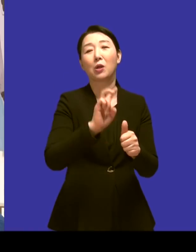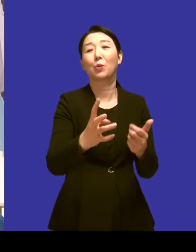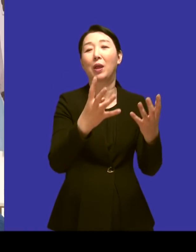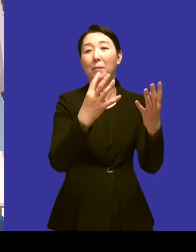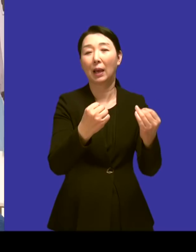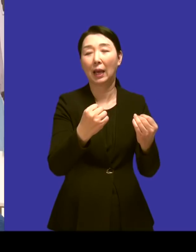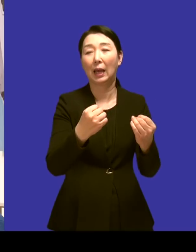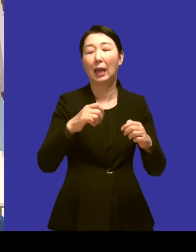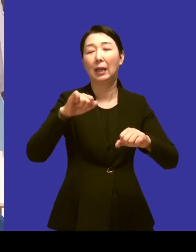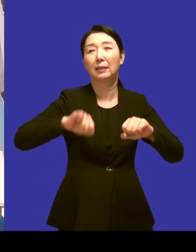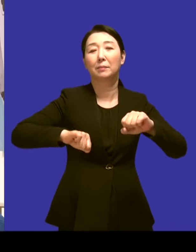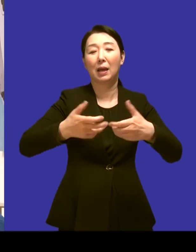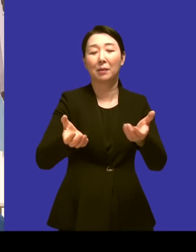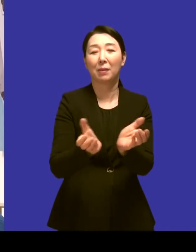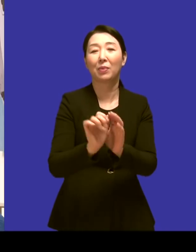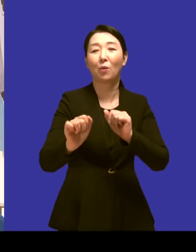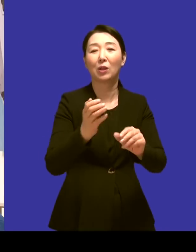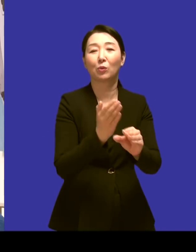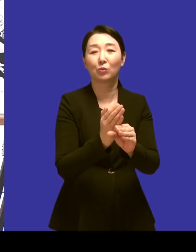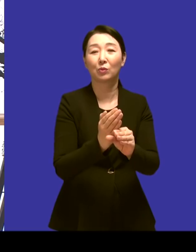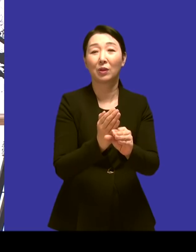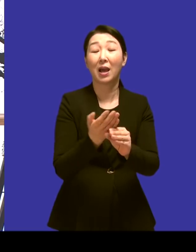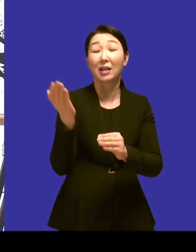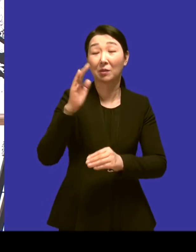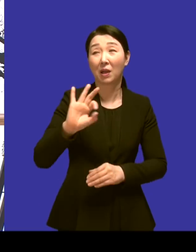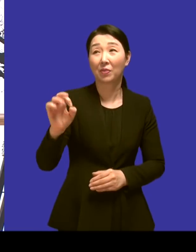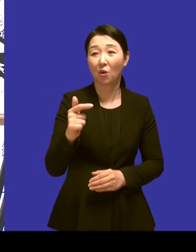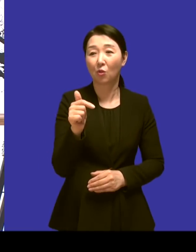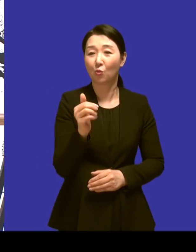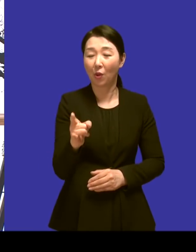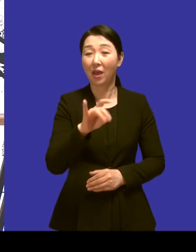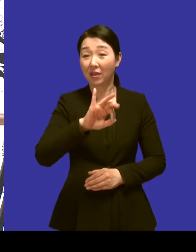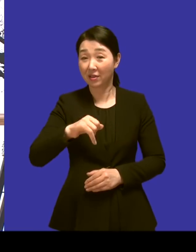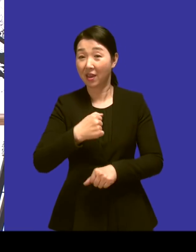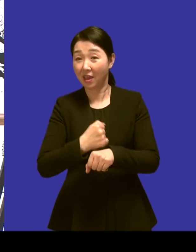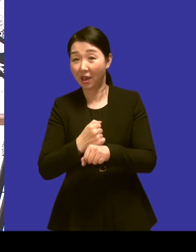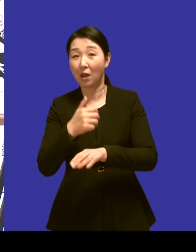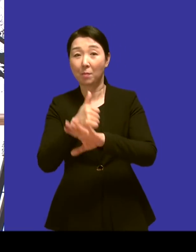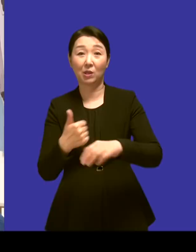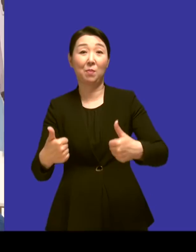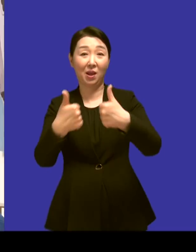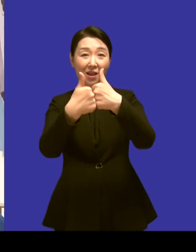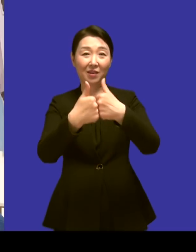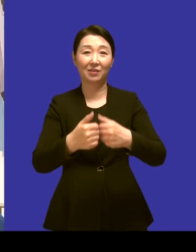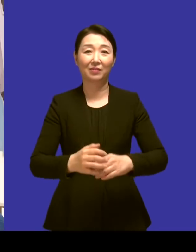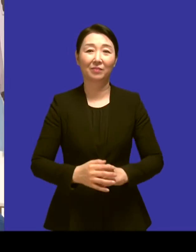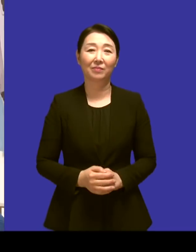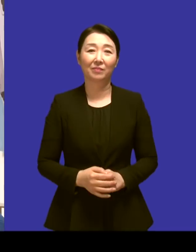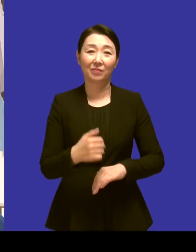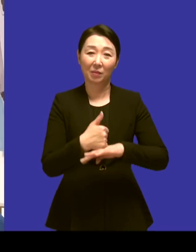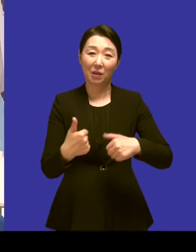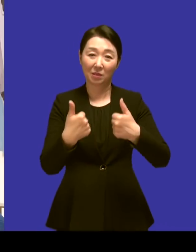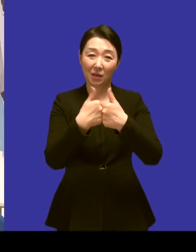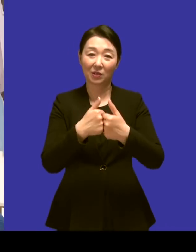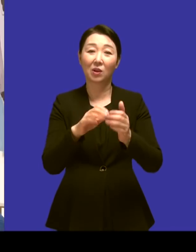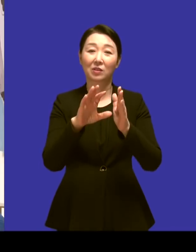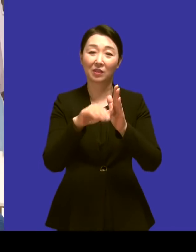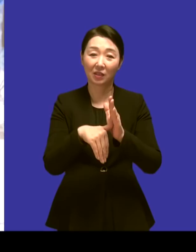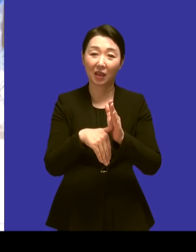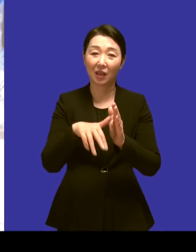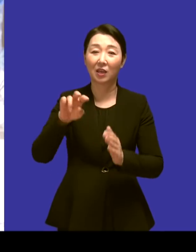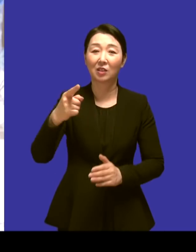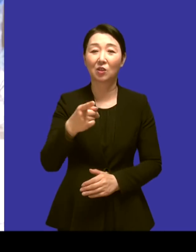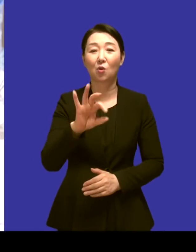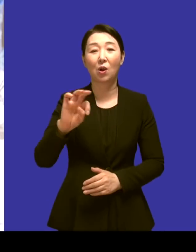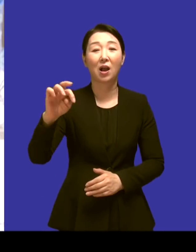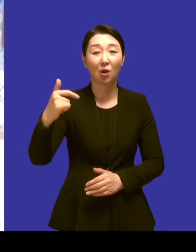막 밴드 막 그런 거 예, 하는데 예. 저희 거기서 원웨이를 한 거예요. 예. 원웨이를 하고 그리고 결승까지 근데 갔어요. 와. 결승에서는 저희가 청관훈 목사님의 그